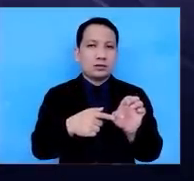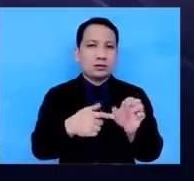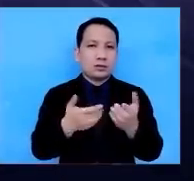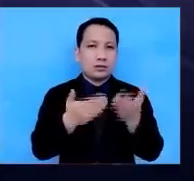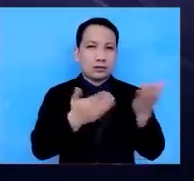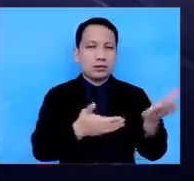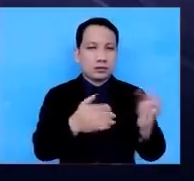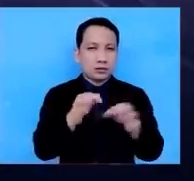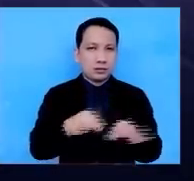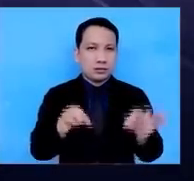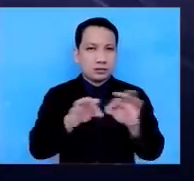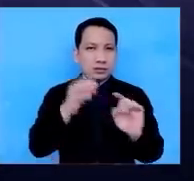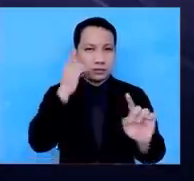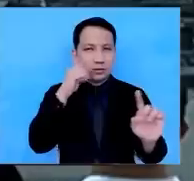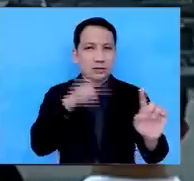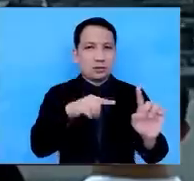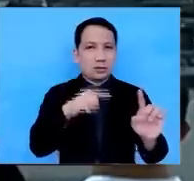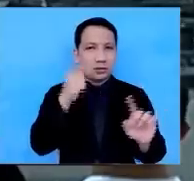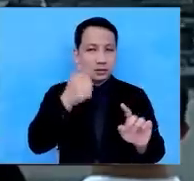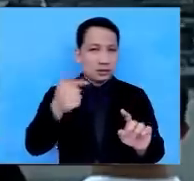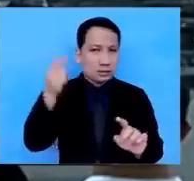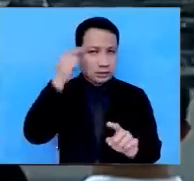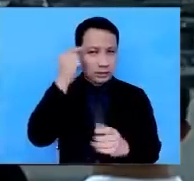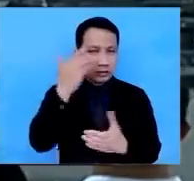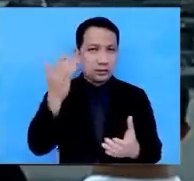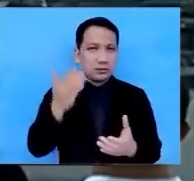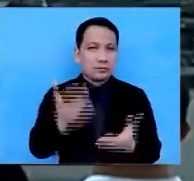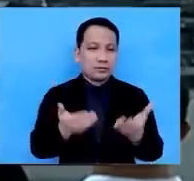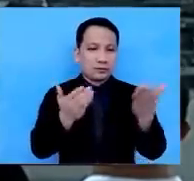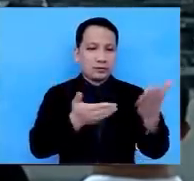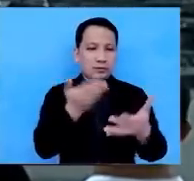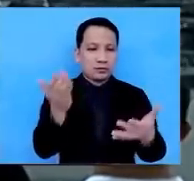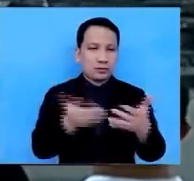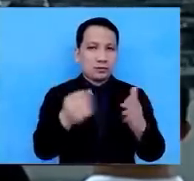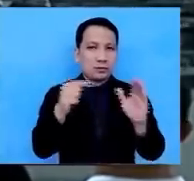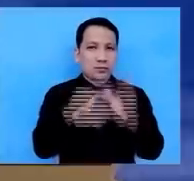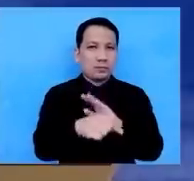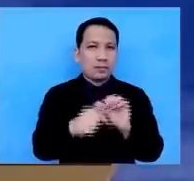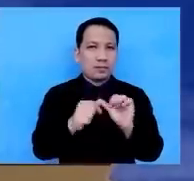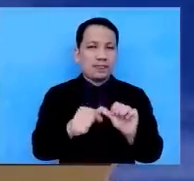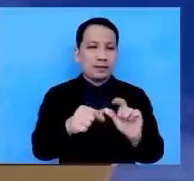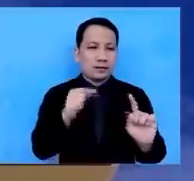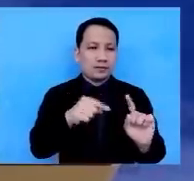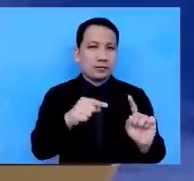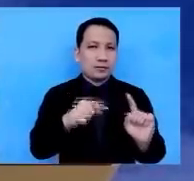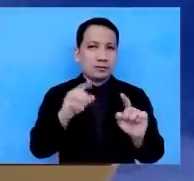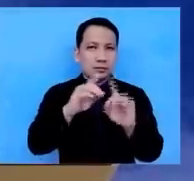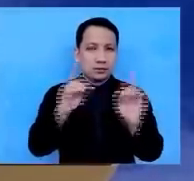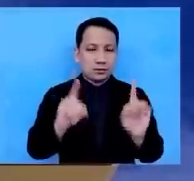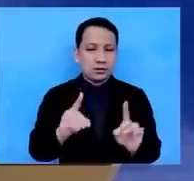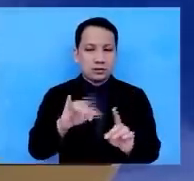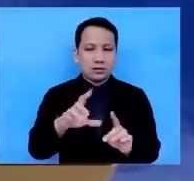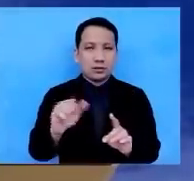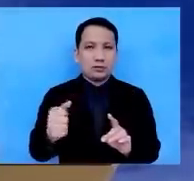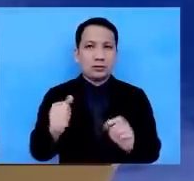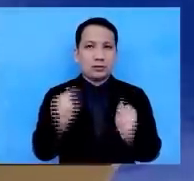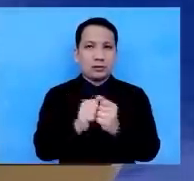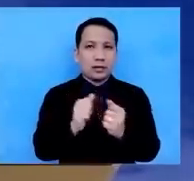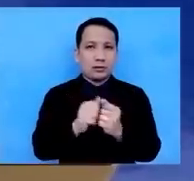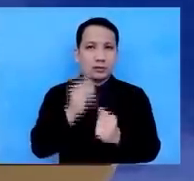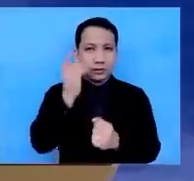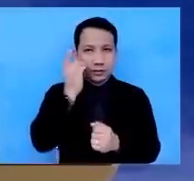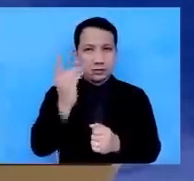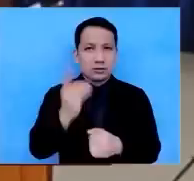affidavit na si Durante ang mastermind. Sinampahan na ng murder ang mga suspect na natukoy sa diagram, kasama na si Durante. As